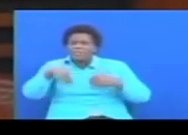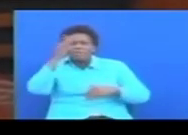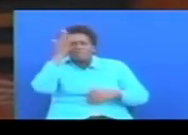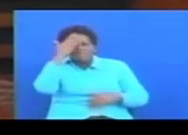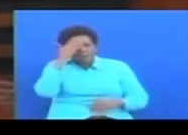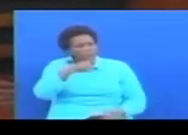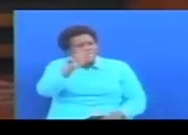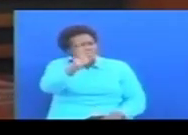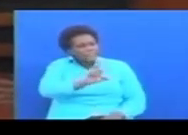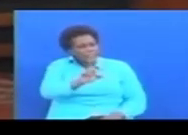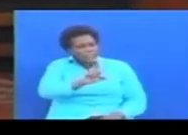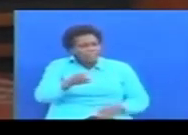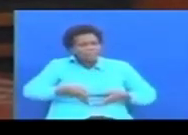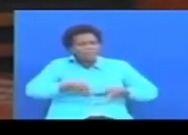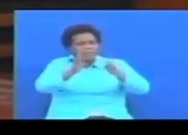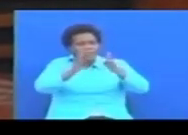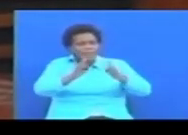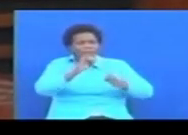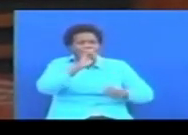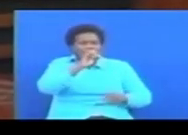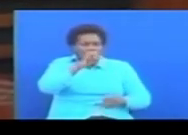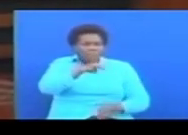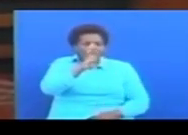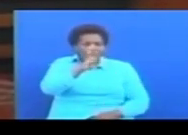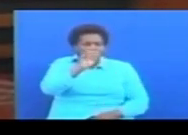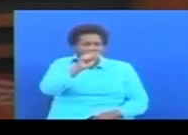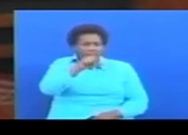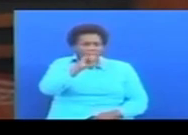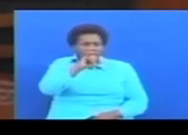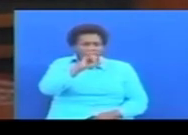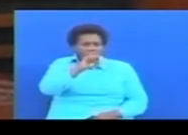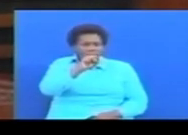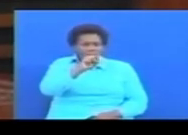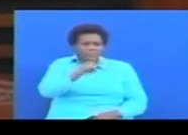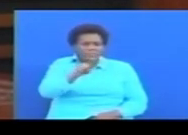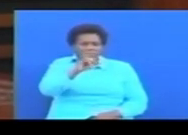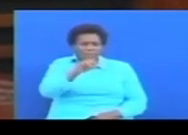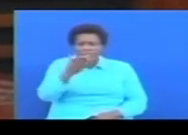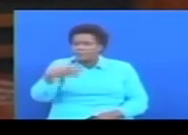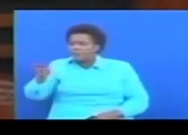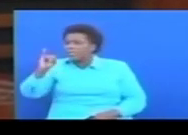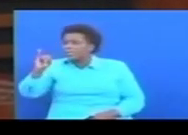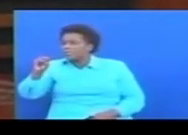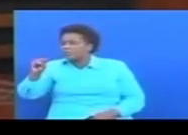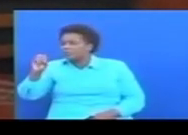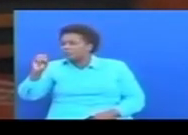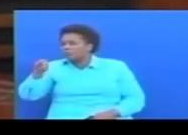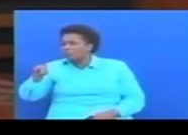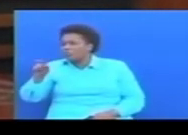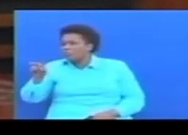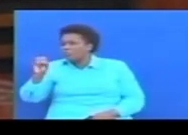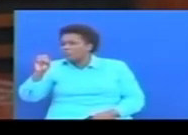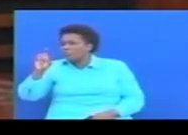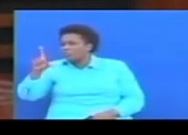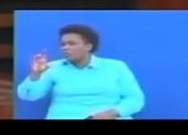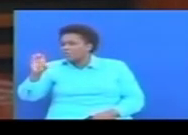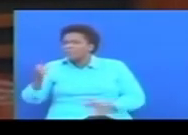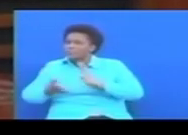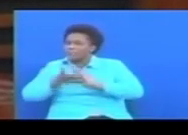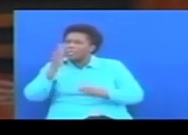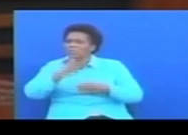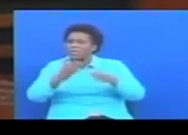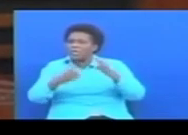ya Mbalizi Shigamba Isongole itajengwa kwa kiwango cha lami? Na pia kwa umuhimu huo